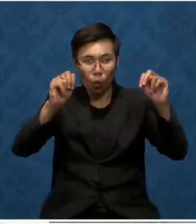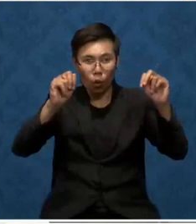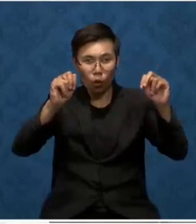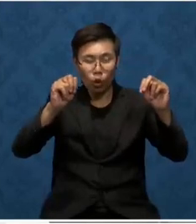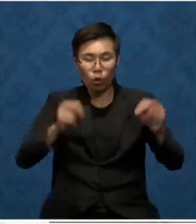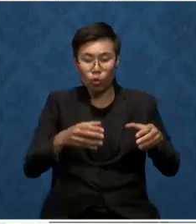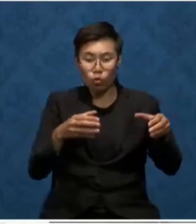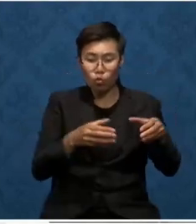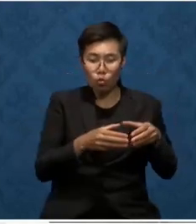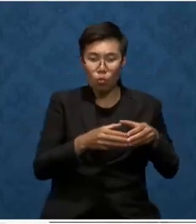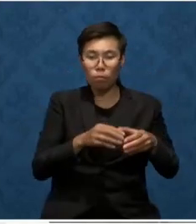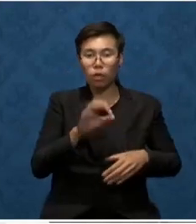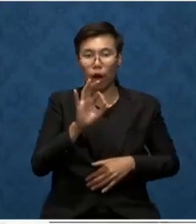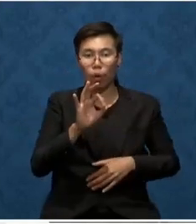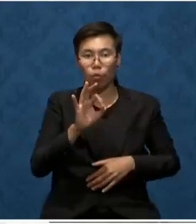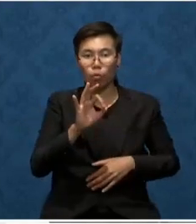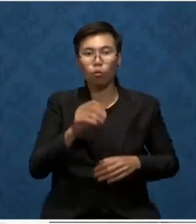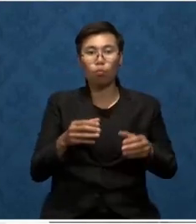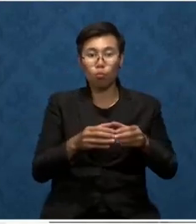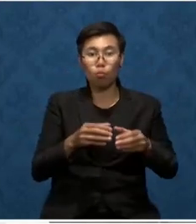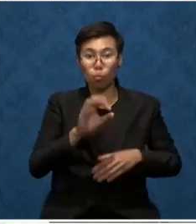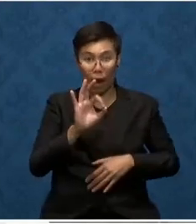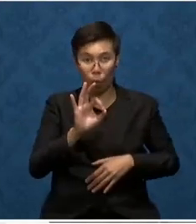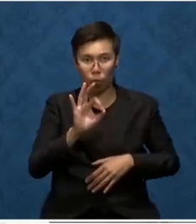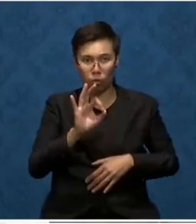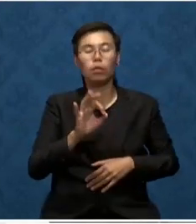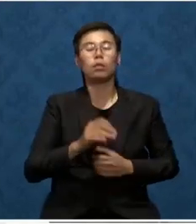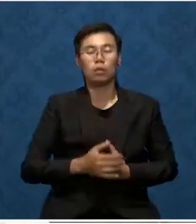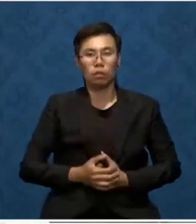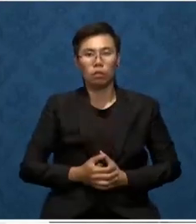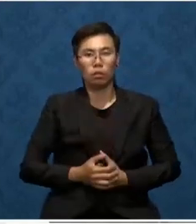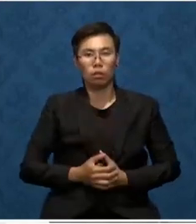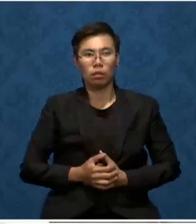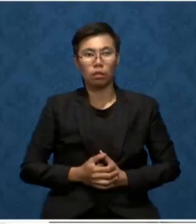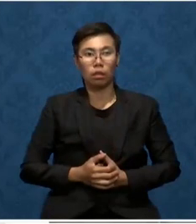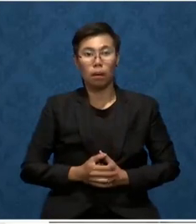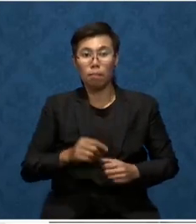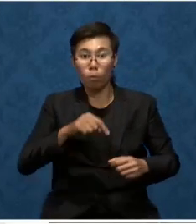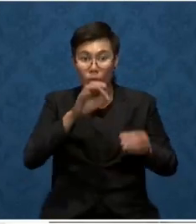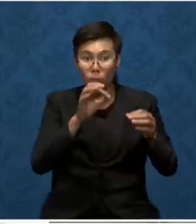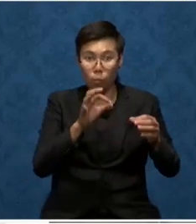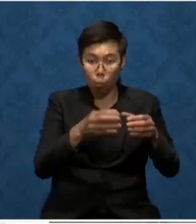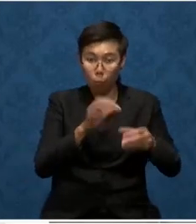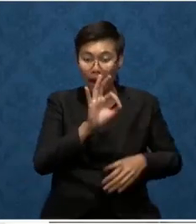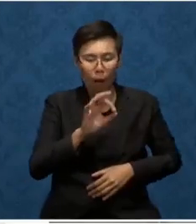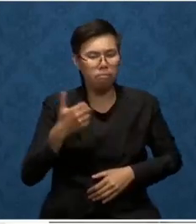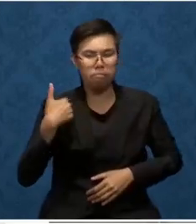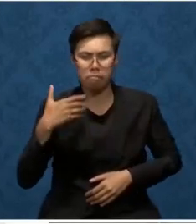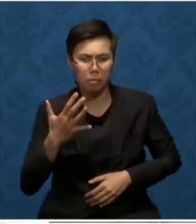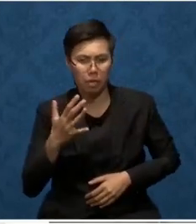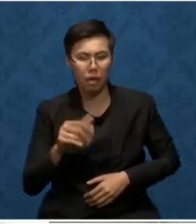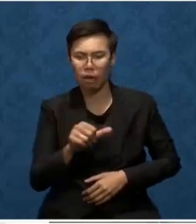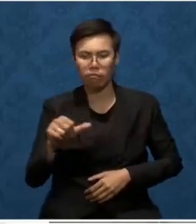9แล้วข้อบังคับในหมวดที่ 9นี้ไม่มีส่วนใดส่วน